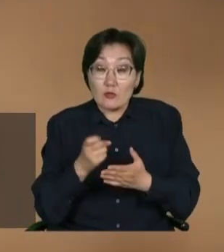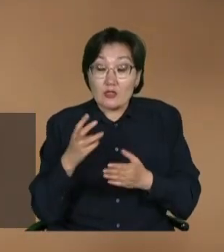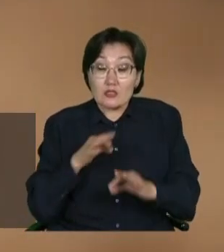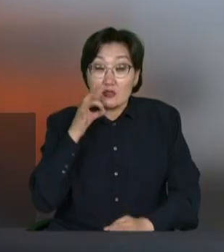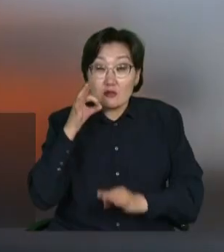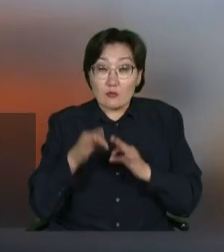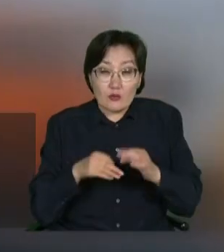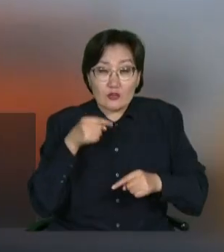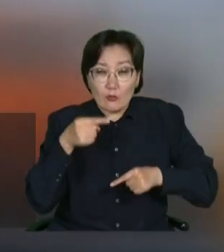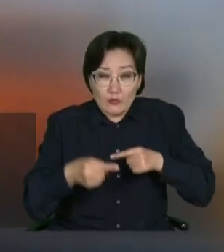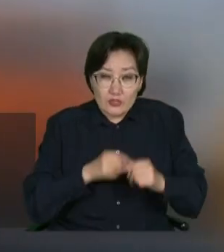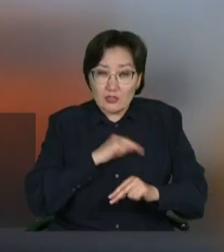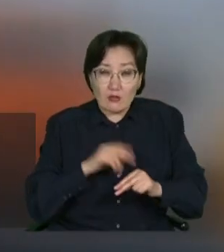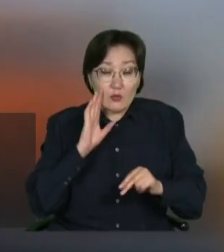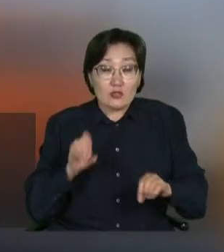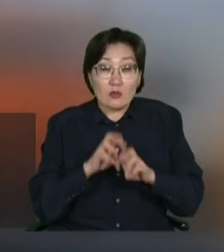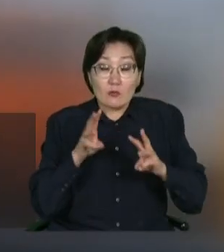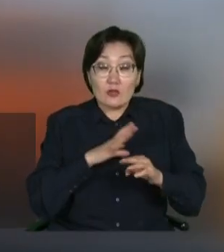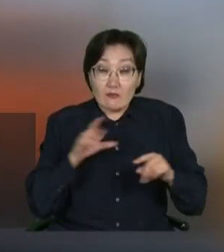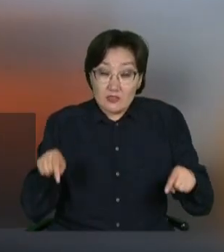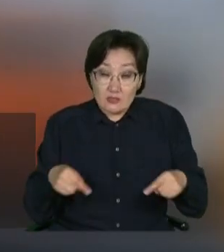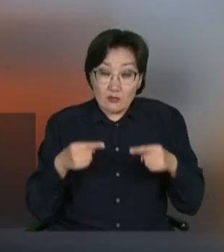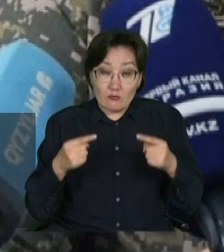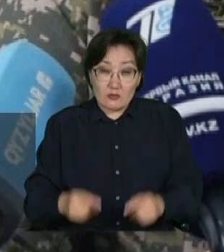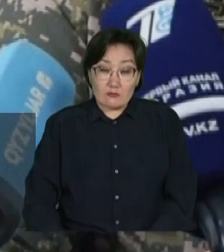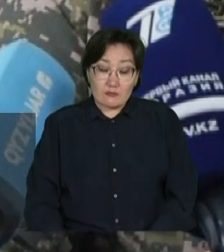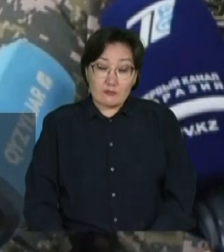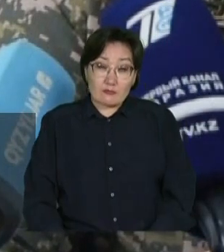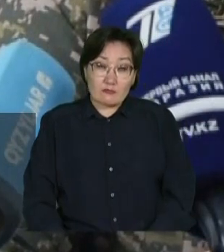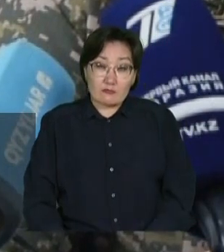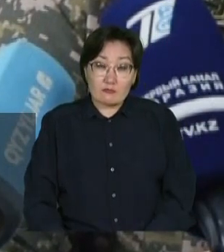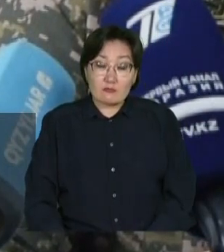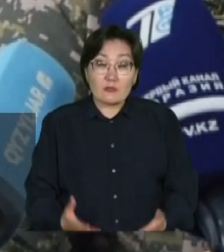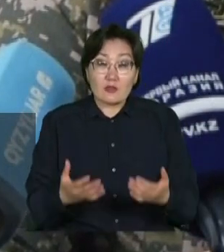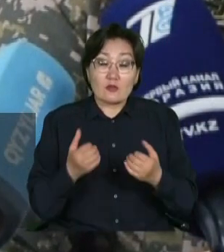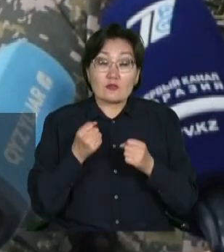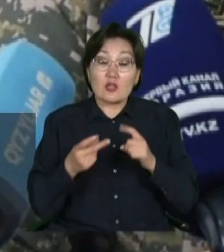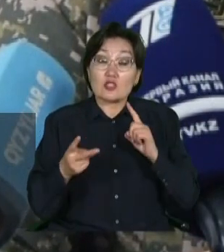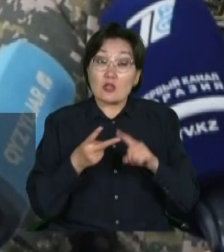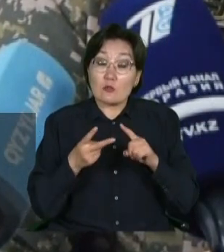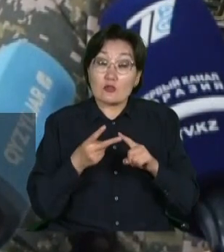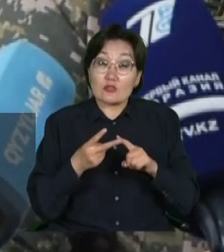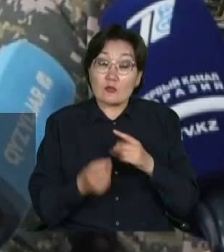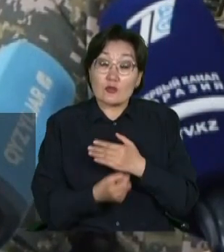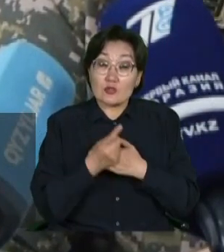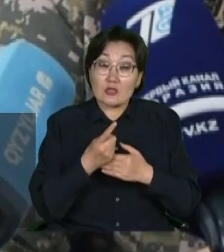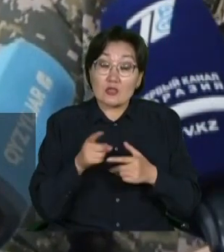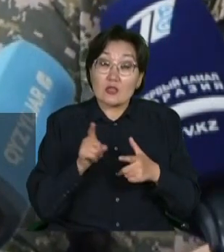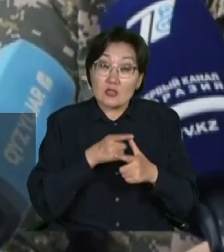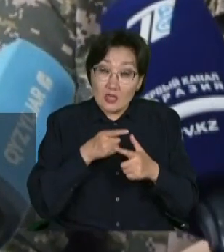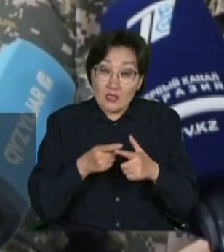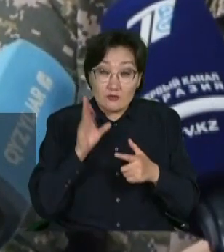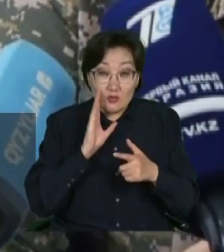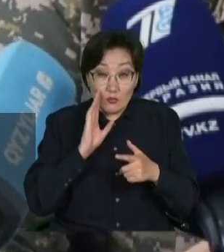суток непрерывных работ водоснабжения было восстановлено. Получили вторую альтернативу, второй источник альтернативный.